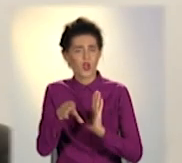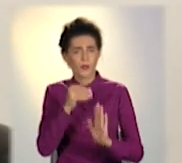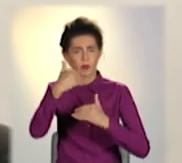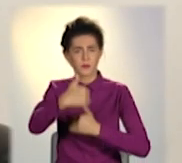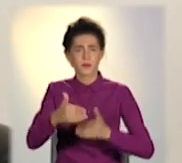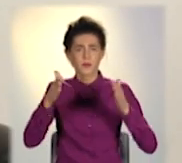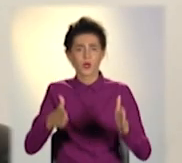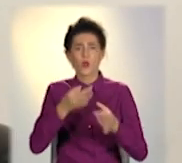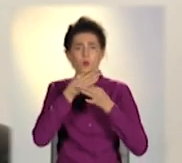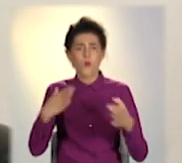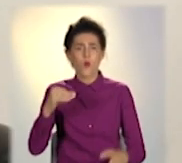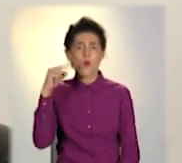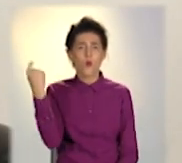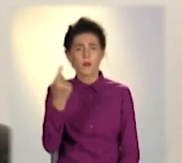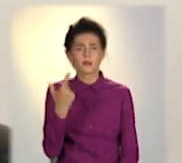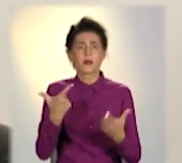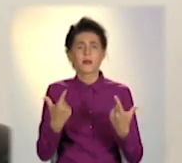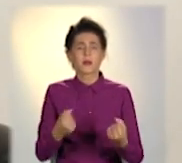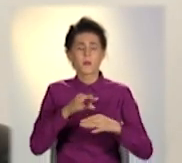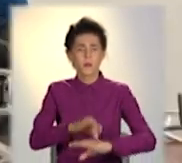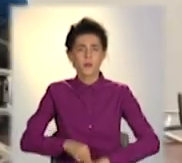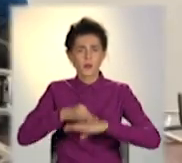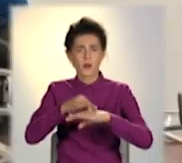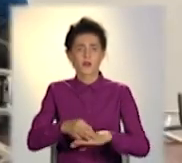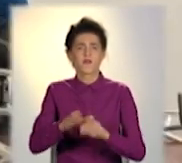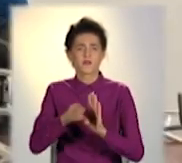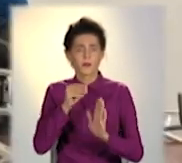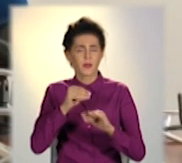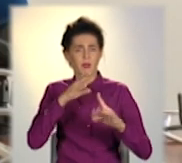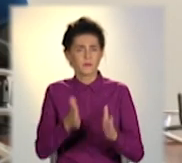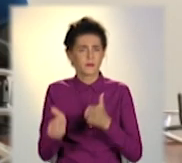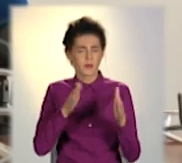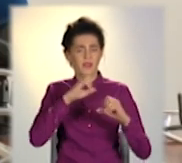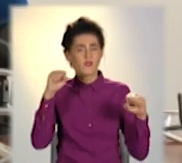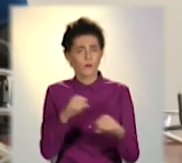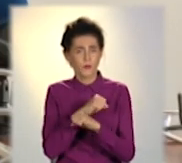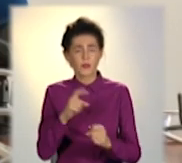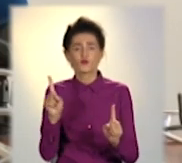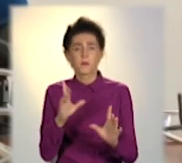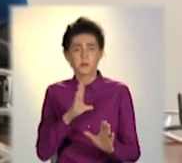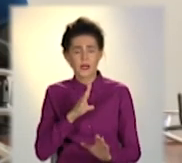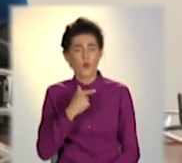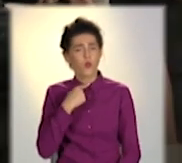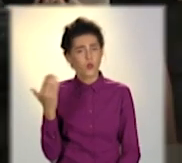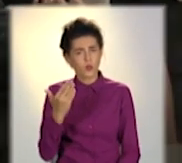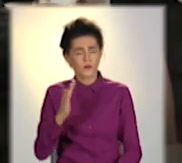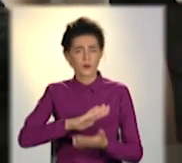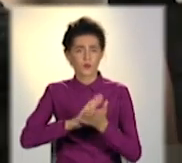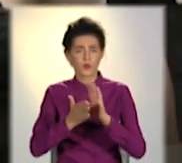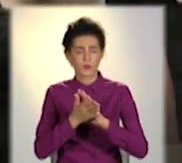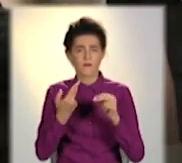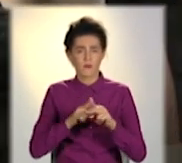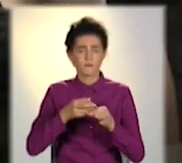тих куточках області, де нині проведення виборів неможливе. Щоб голосування все ж таки відбулося, ситуацію в